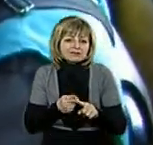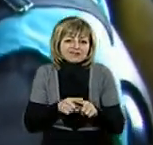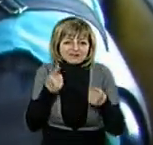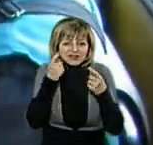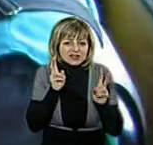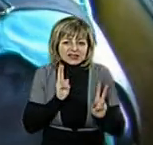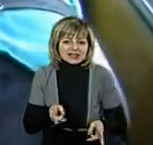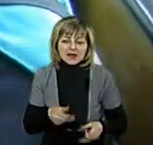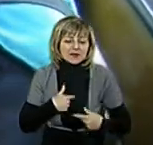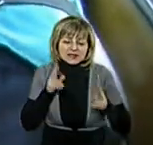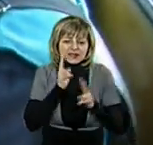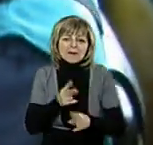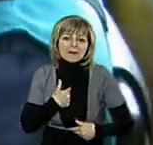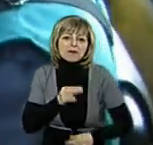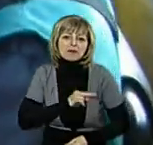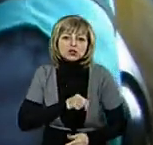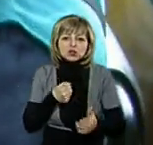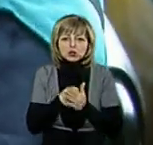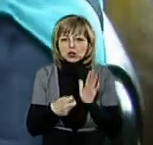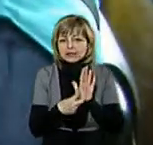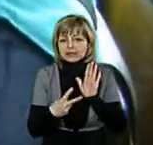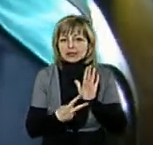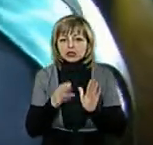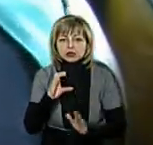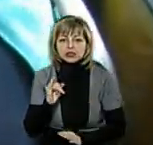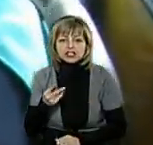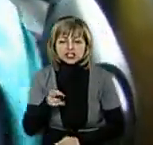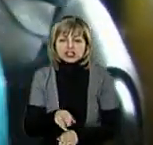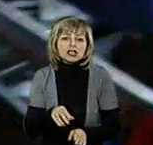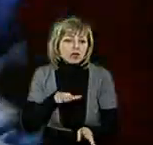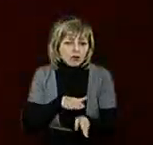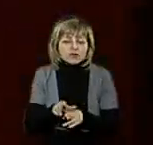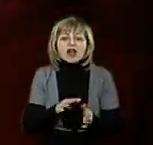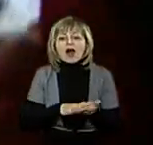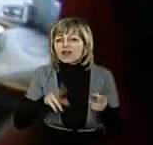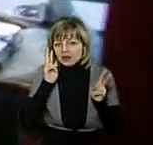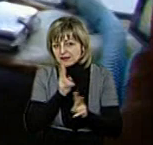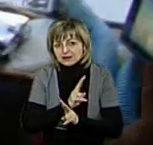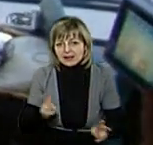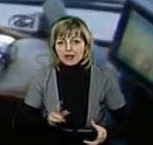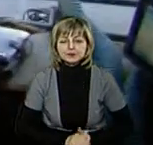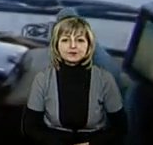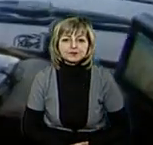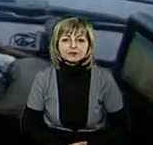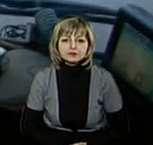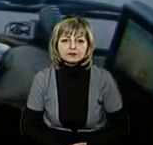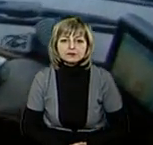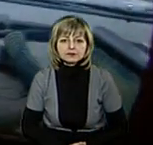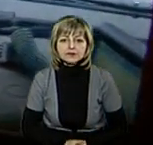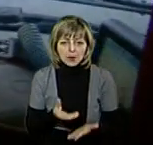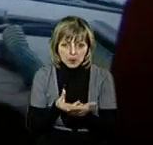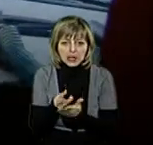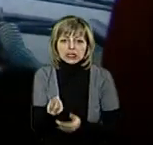сказали. Ми не знаємо. Ми працюємо до 17 січня включно, а як воно буде, не знаємо. Добрий день. Готівкою.